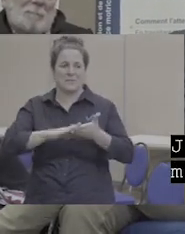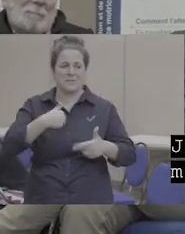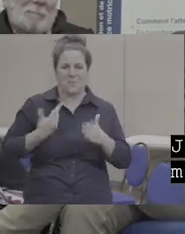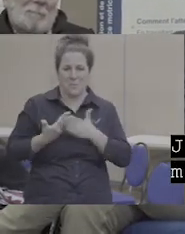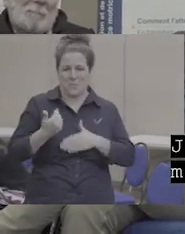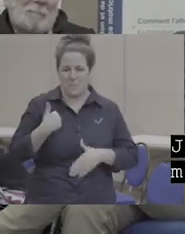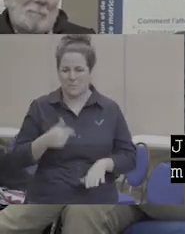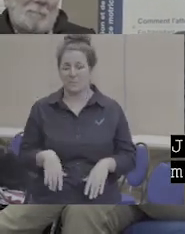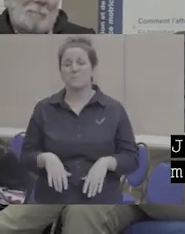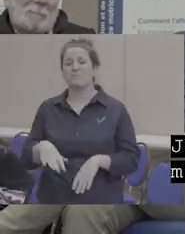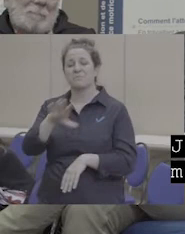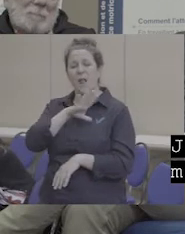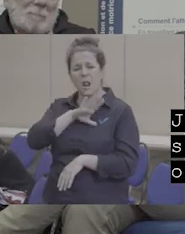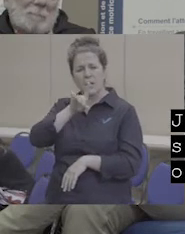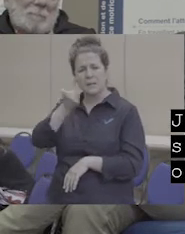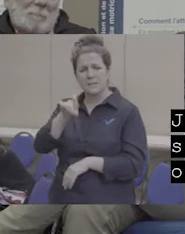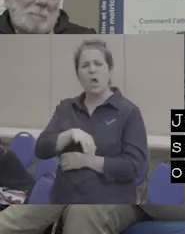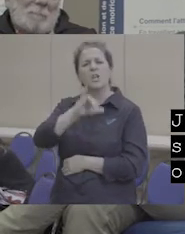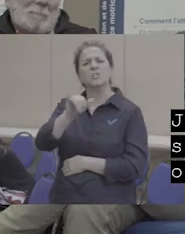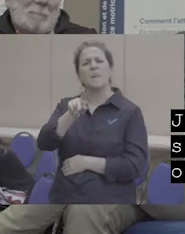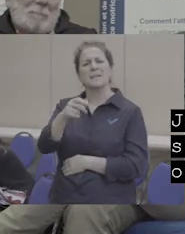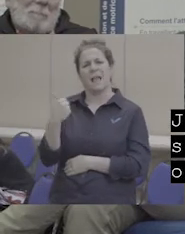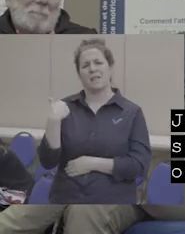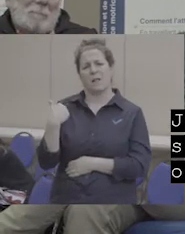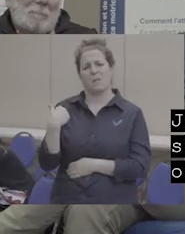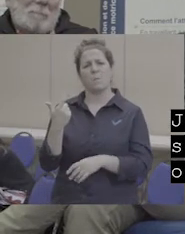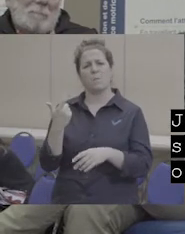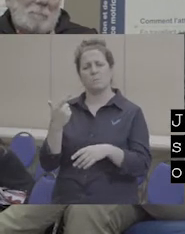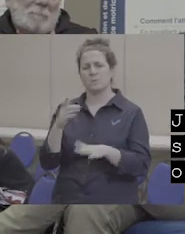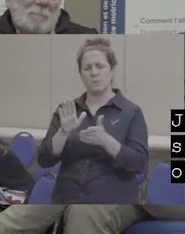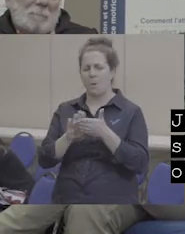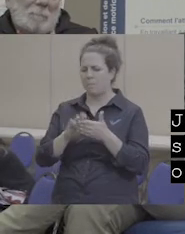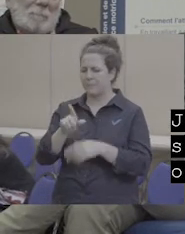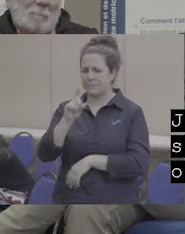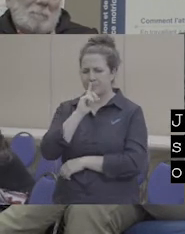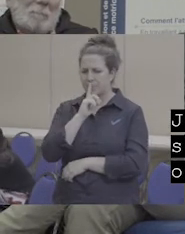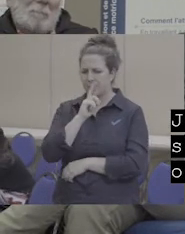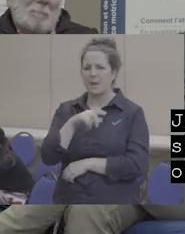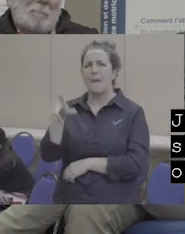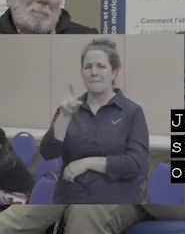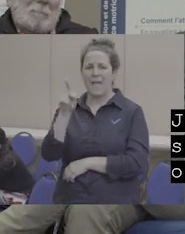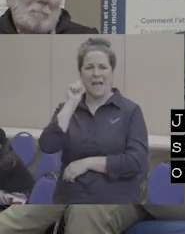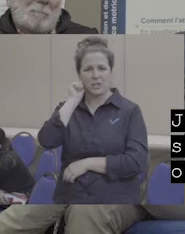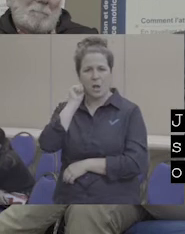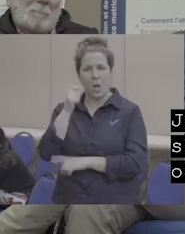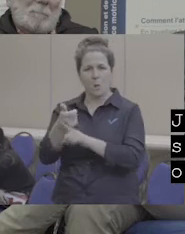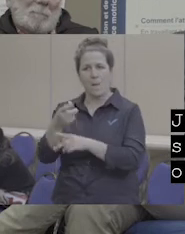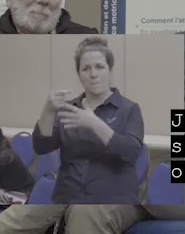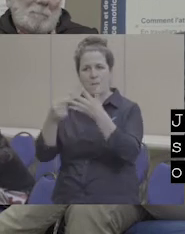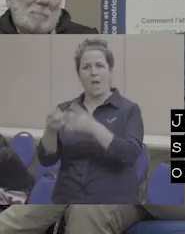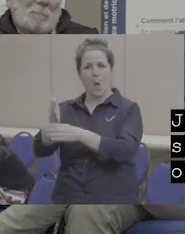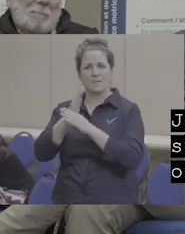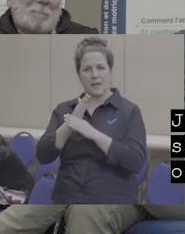m'excuse. J'ai une question. En fait, Jean-Pascal, tantôt, il a nommé plusieurs... Non, c'est Pierre-Richard qui a nommé des obstacles,